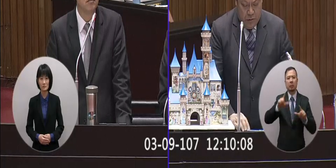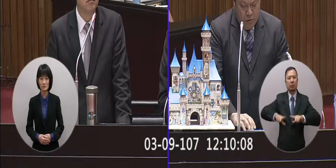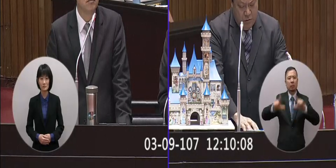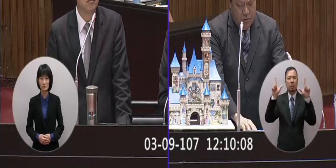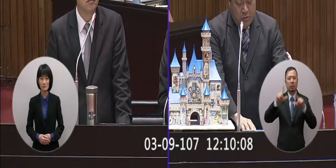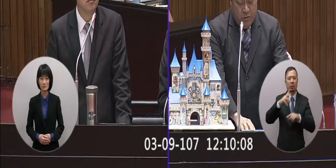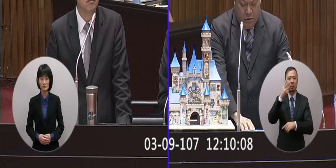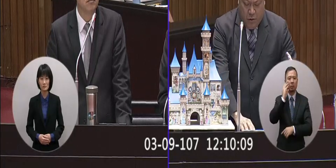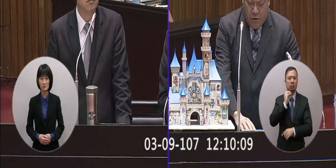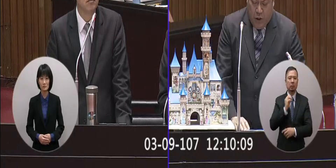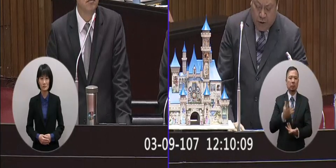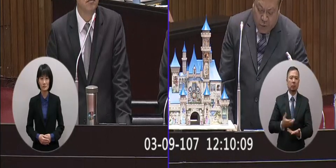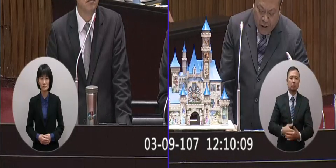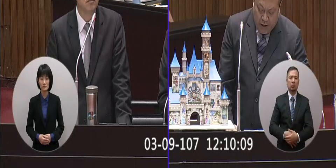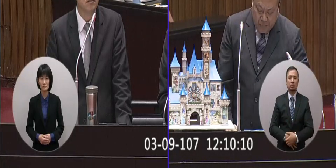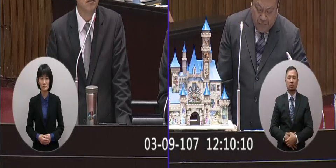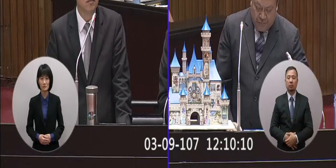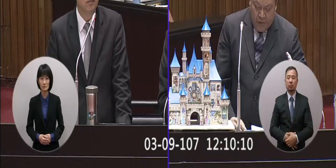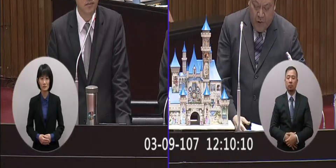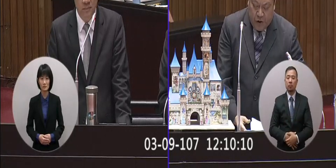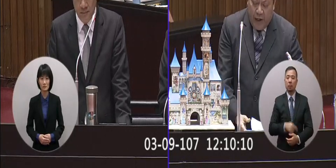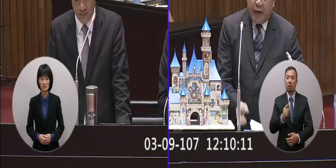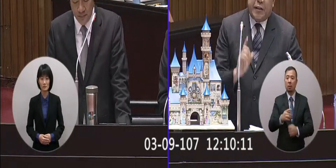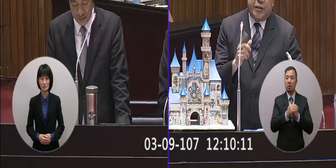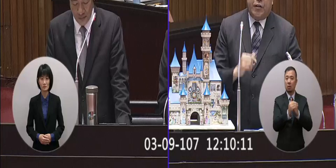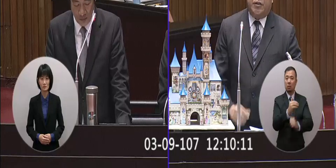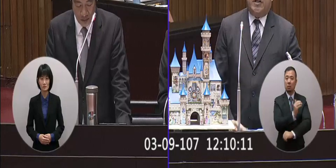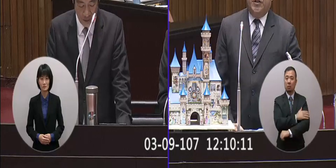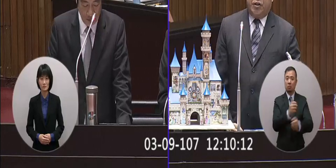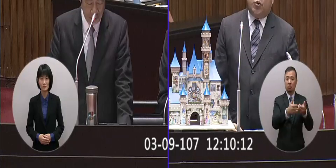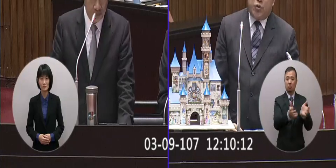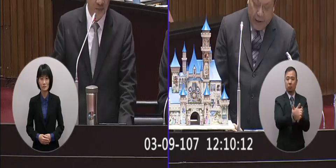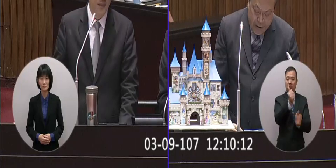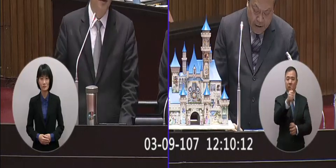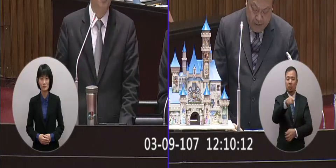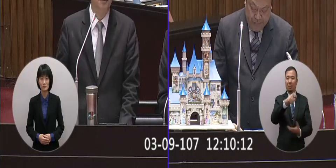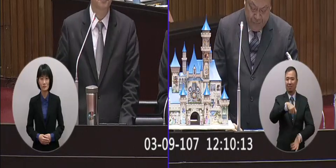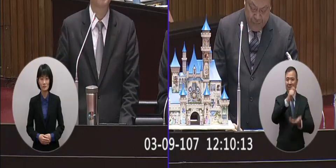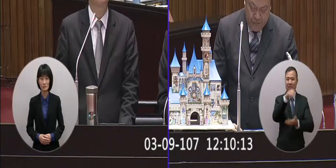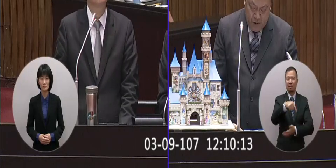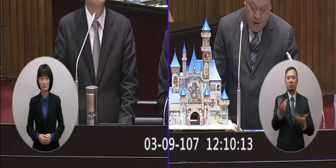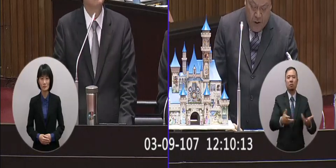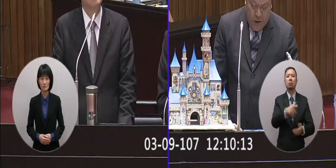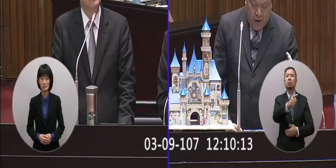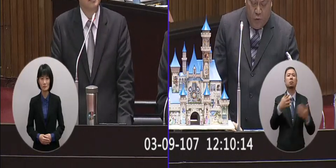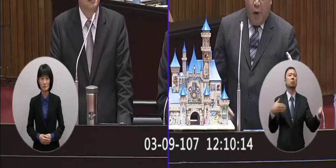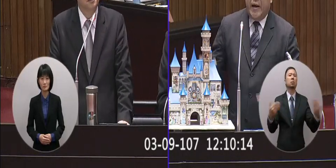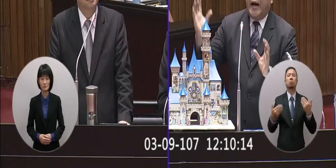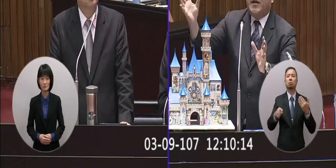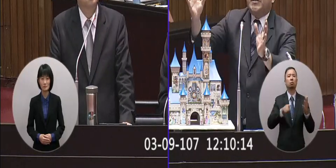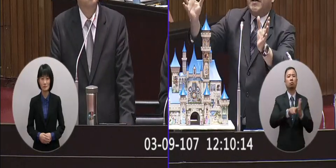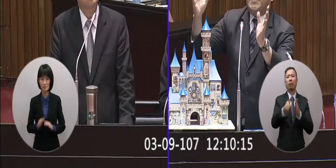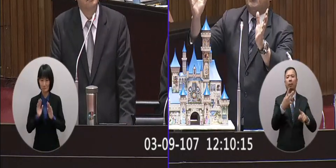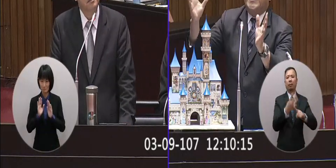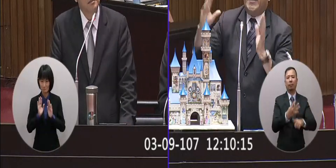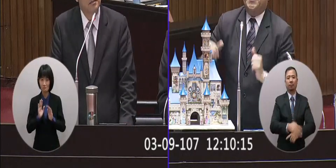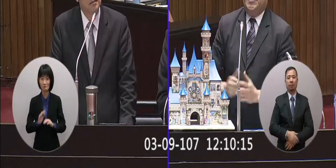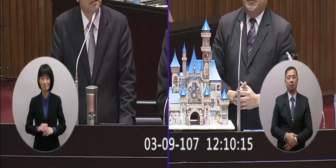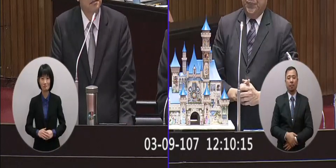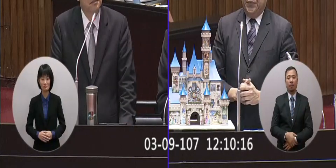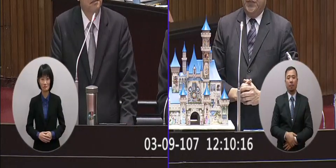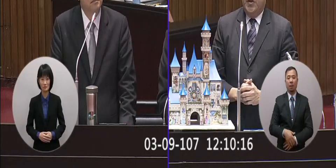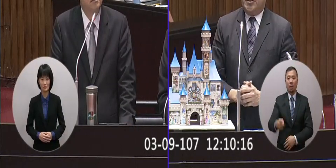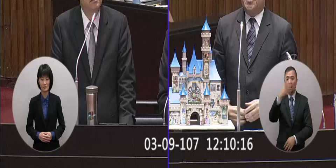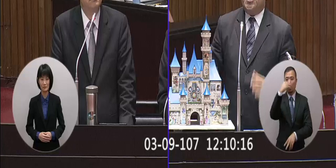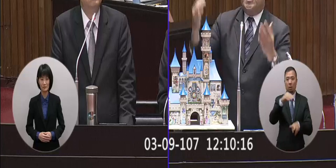好。贺陈部长，既然刚才讲到这个，你是最专业的， 不敢当。 我们看到这个高铁